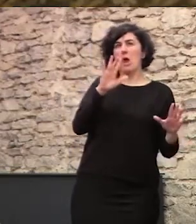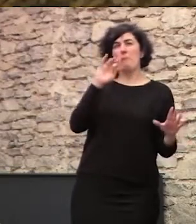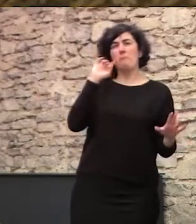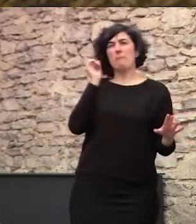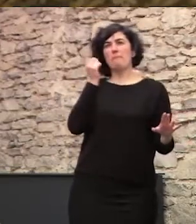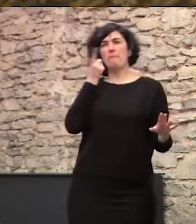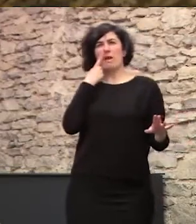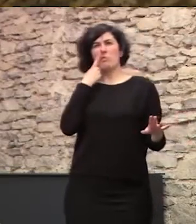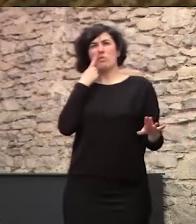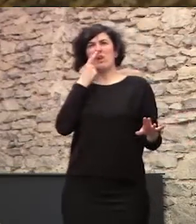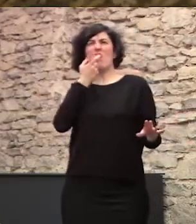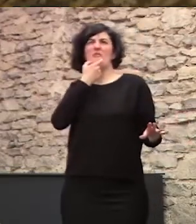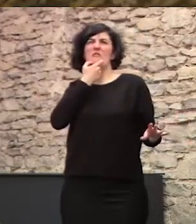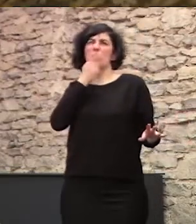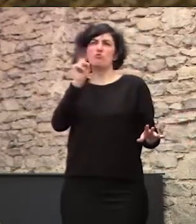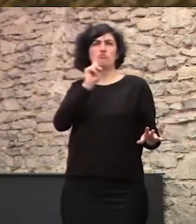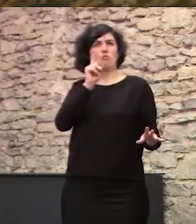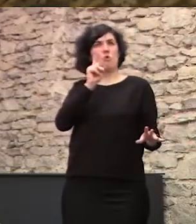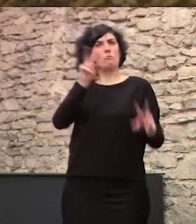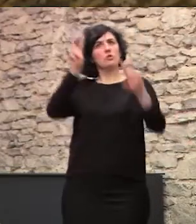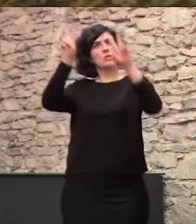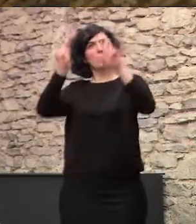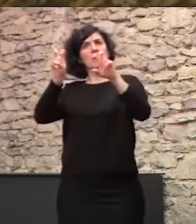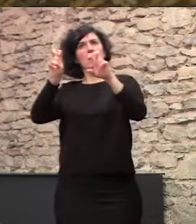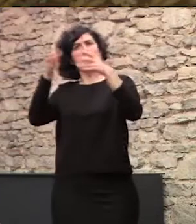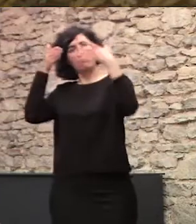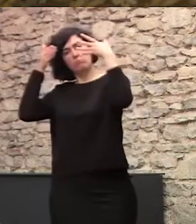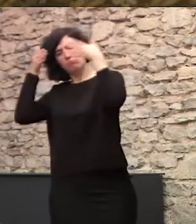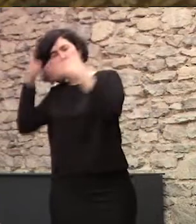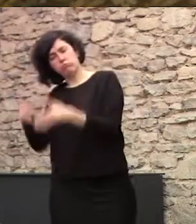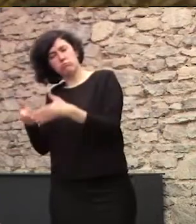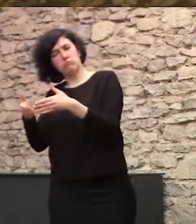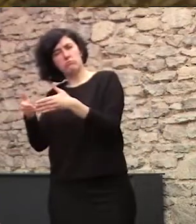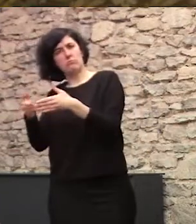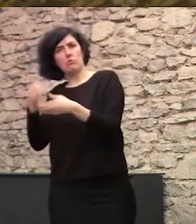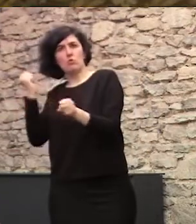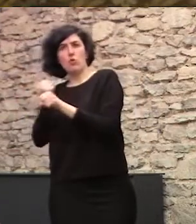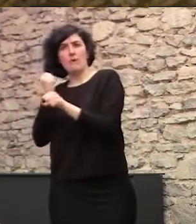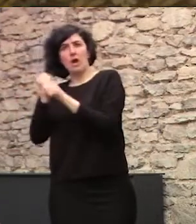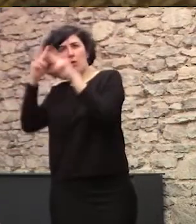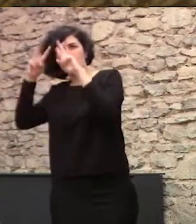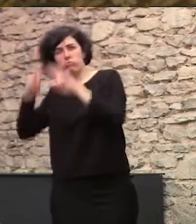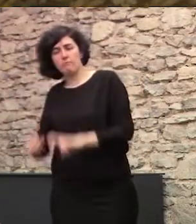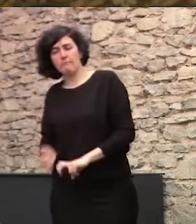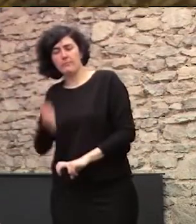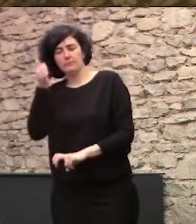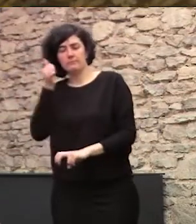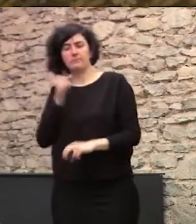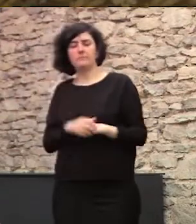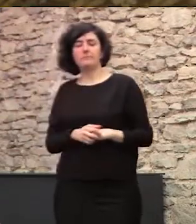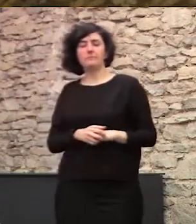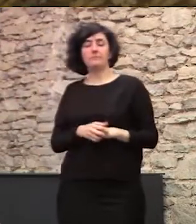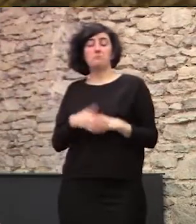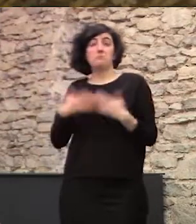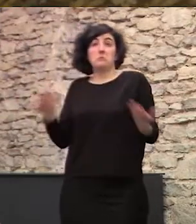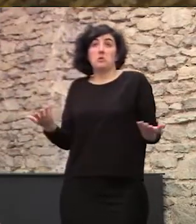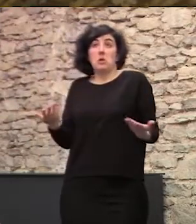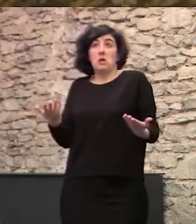ez daki serioago hartu, baina bueno, ba, denbora neukanez, ba, gehiago lantzeko, eta